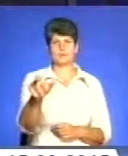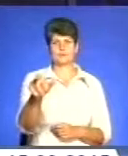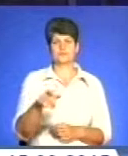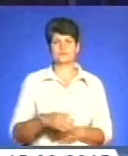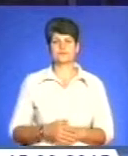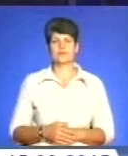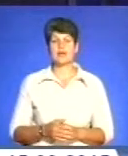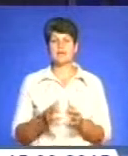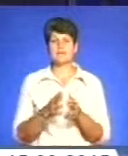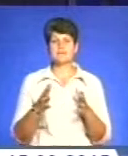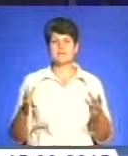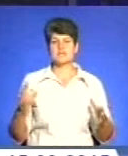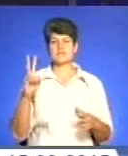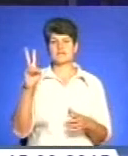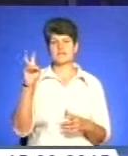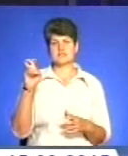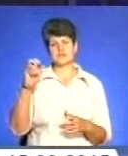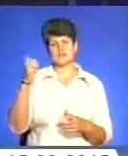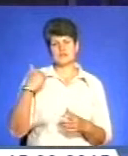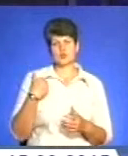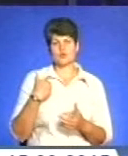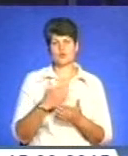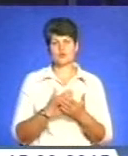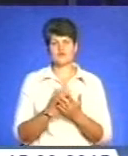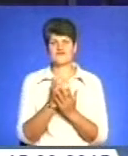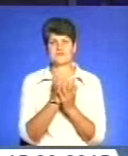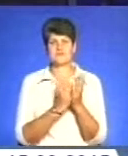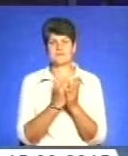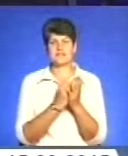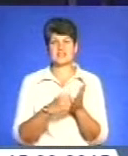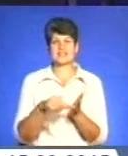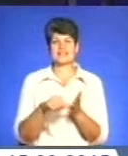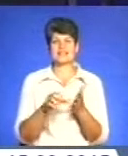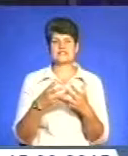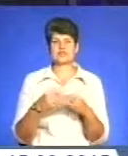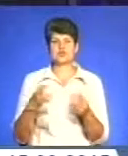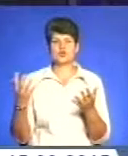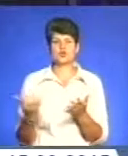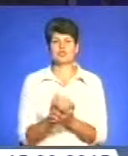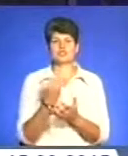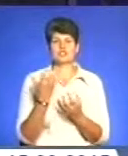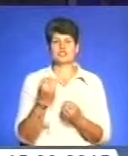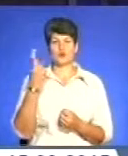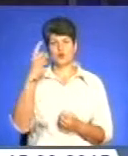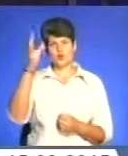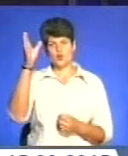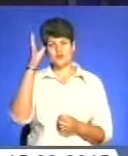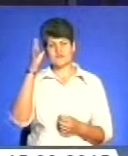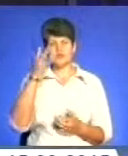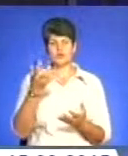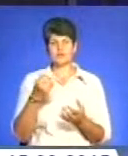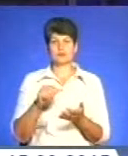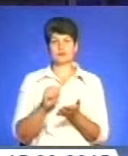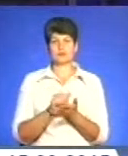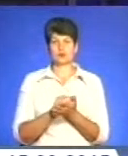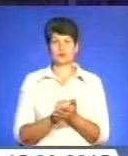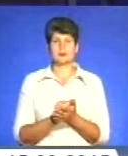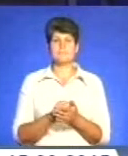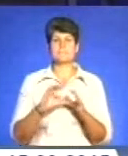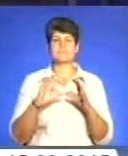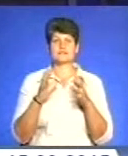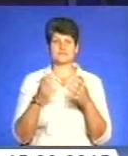Більше 200 військовослужбовців в запасі з Тернопільщини та члени їхніх сімей здобули ще одну освіту та отримали дипломи міжнародного зразка.